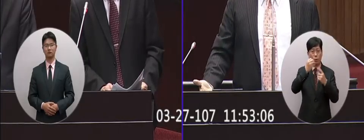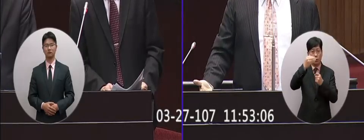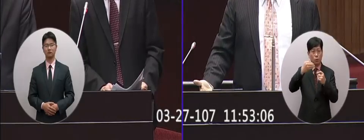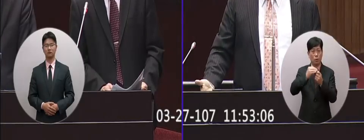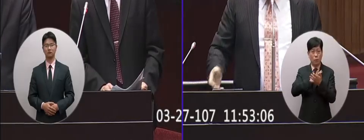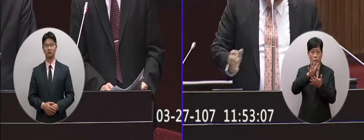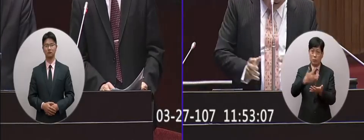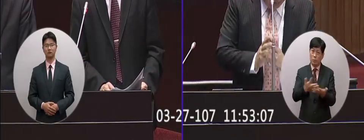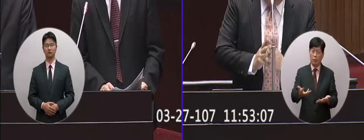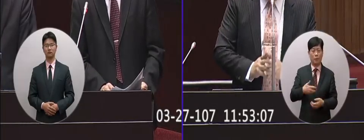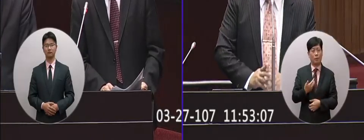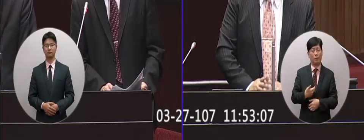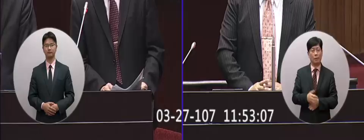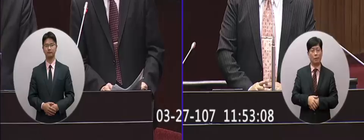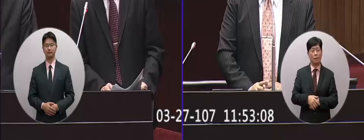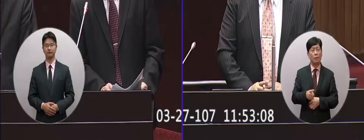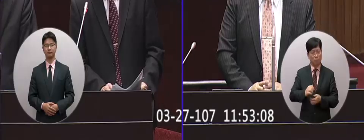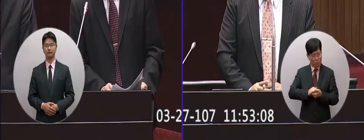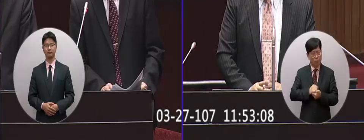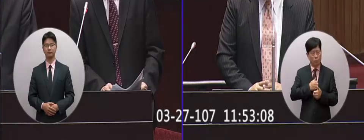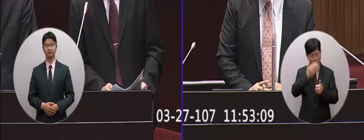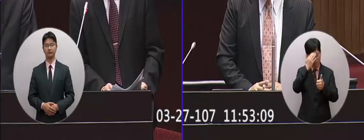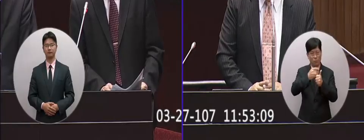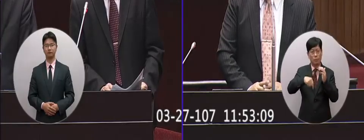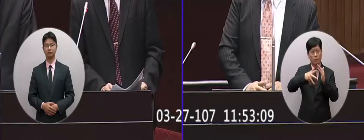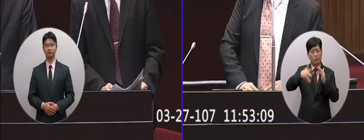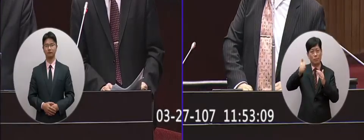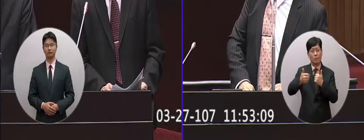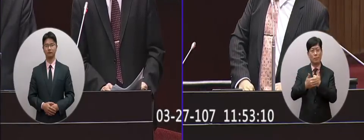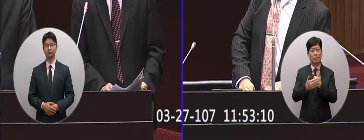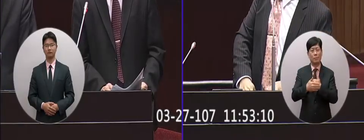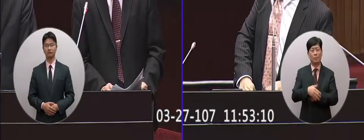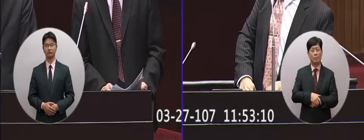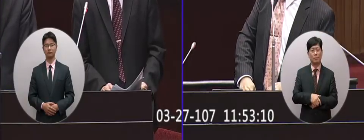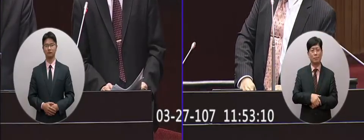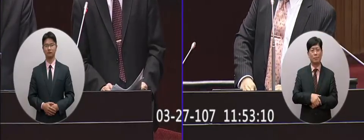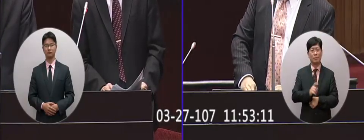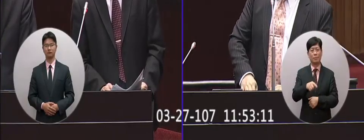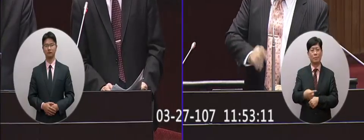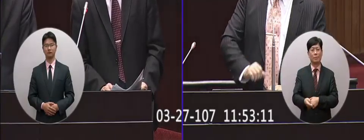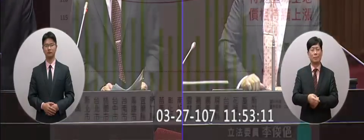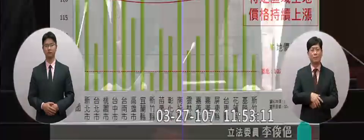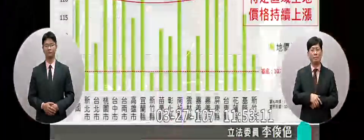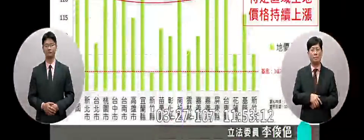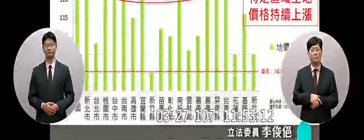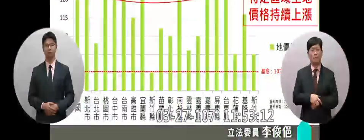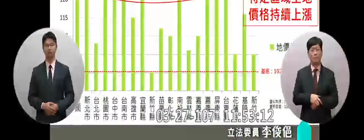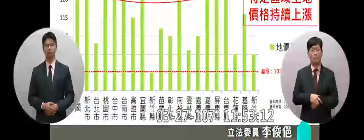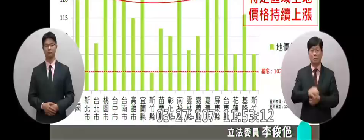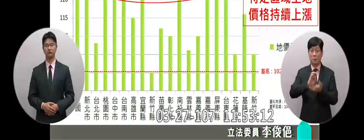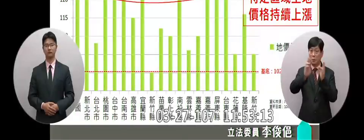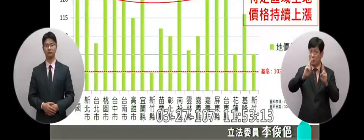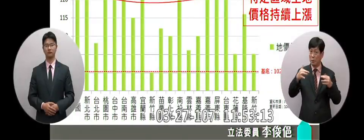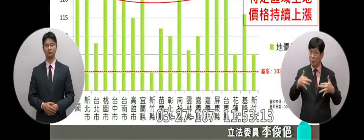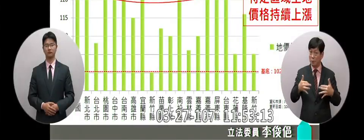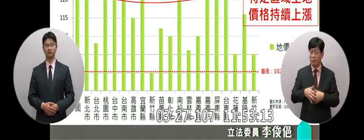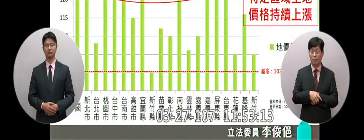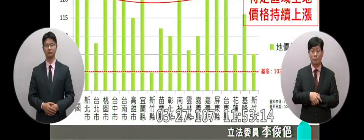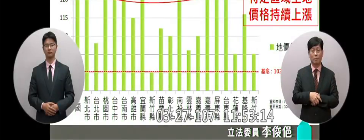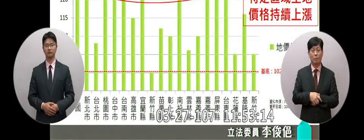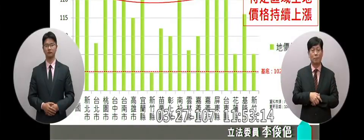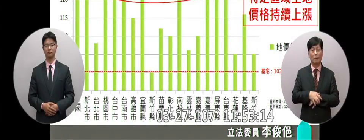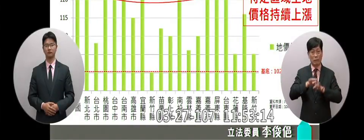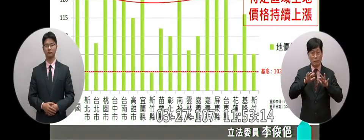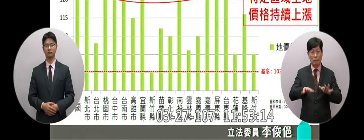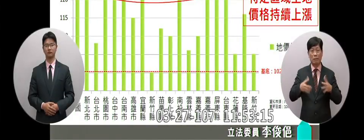知道，哦，所以这个部分 要请院长特别帮忙一下。来，下面还有一个问题，是我们现